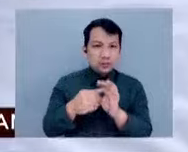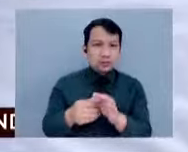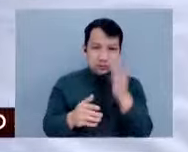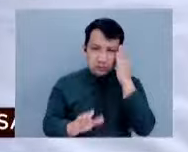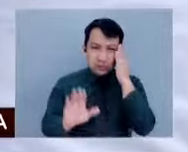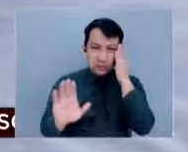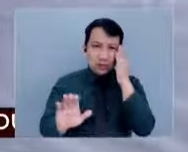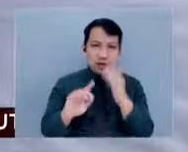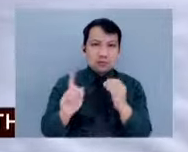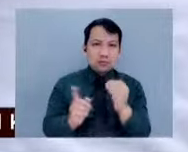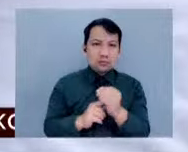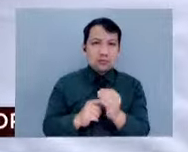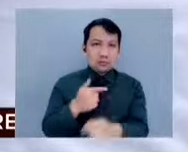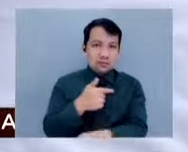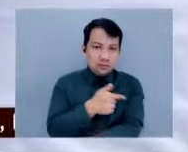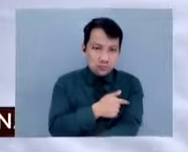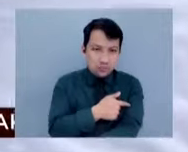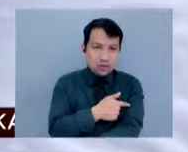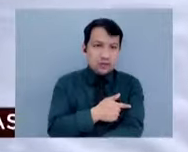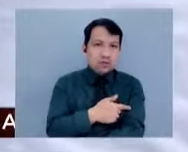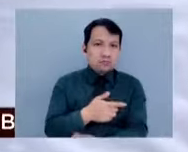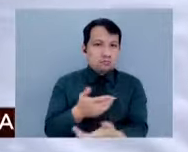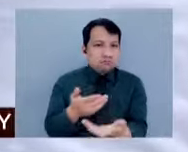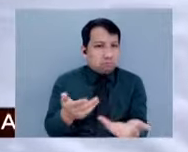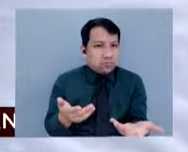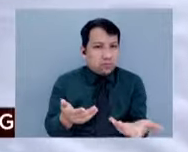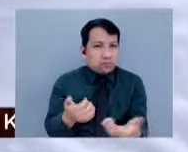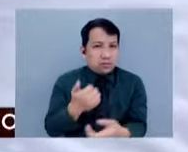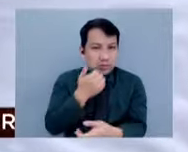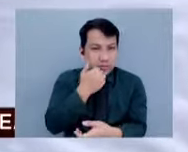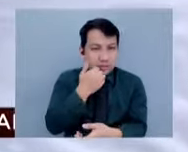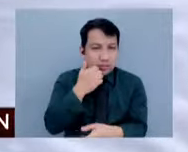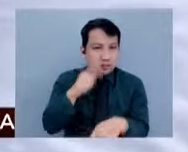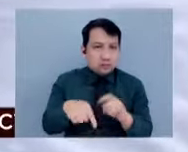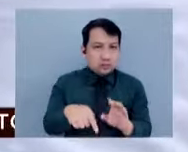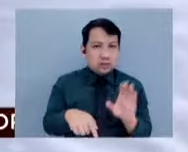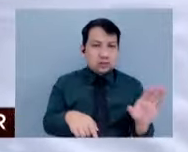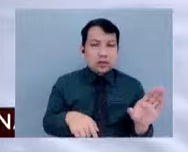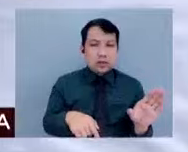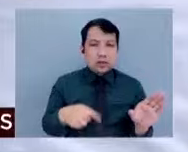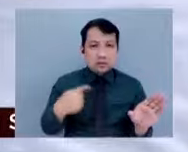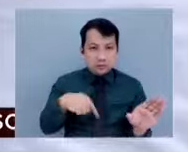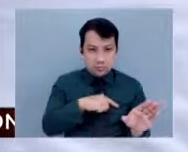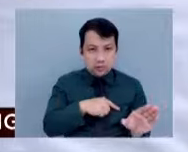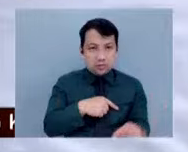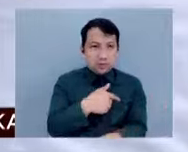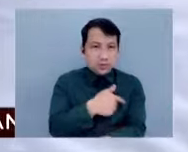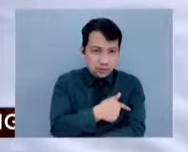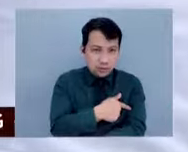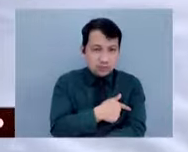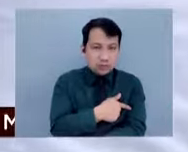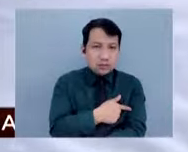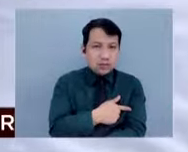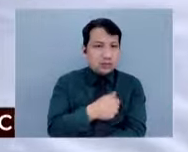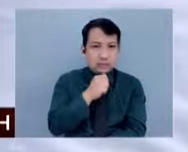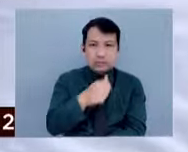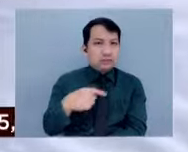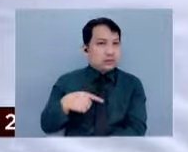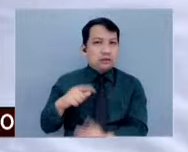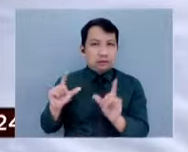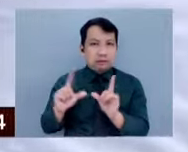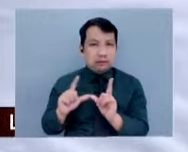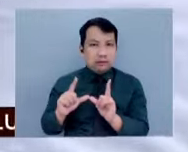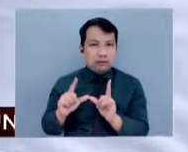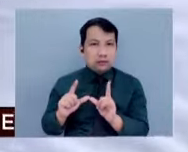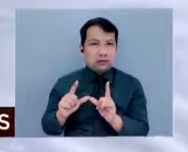sa pag-injected. Although mali po talaga na tayo mismo ang mag-injected dahil licensed vet